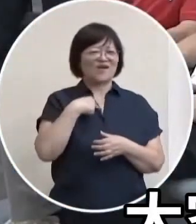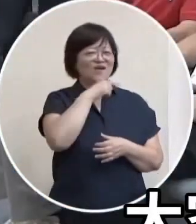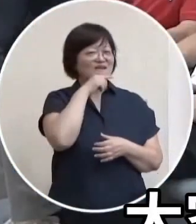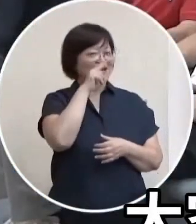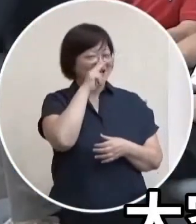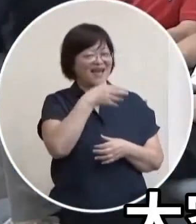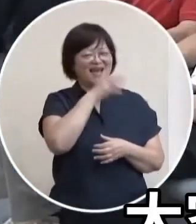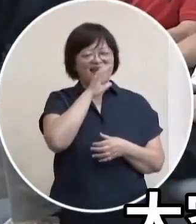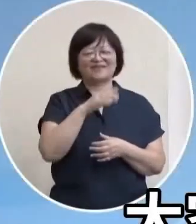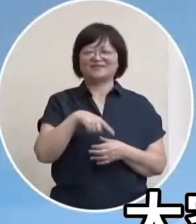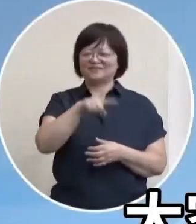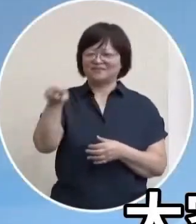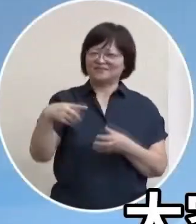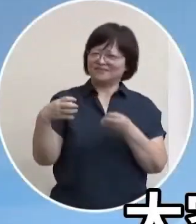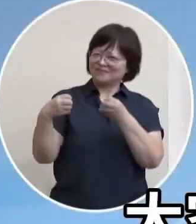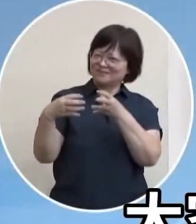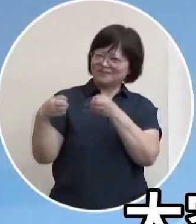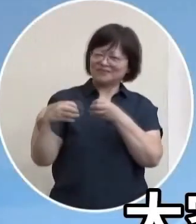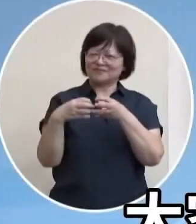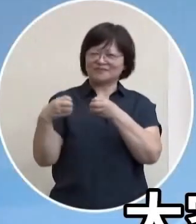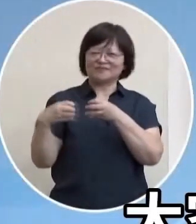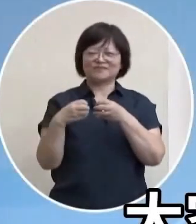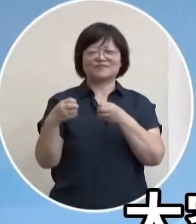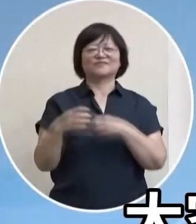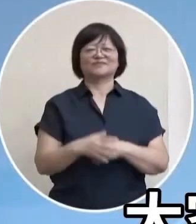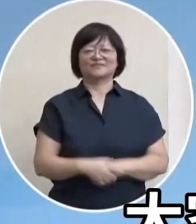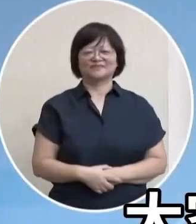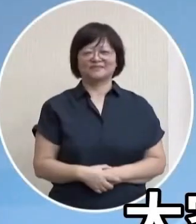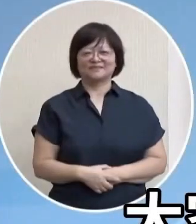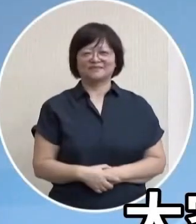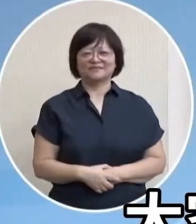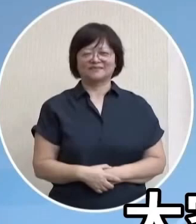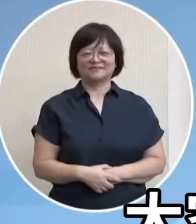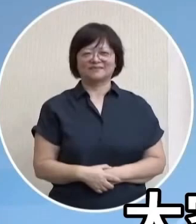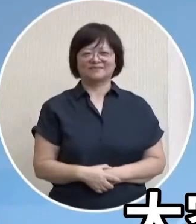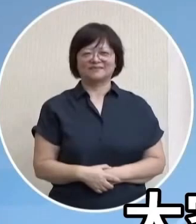大家一起好好商谈国家大事。